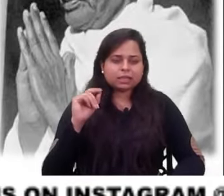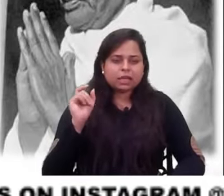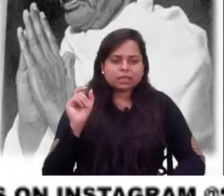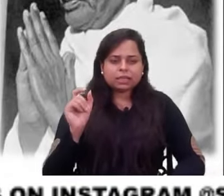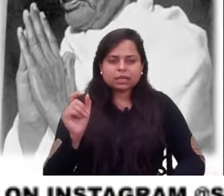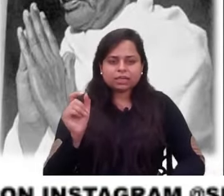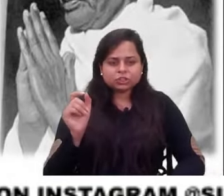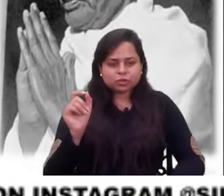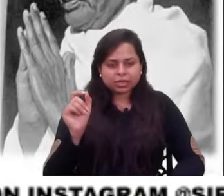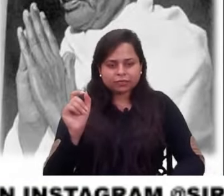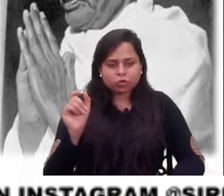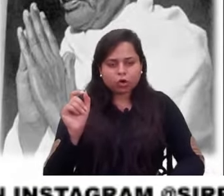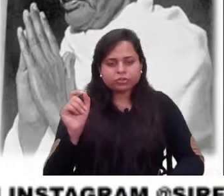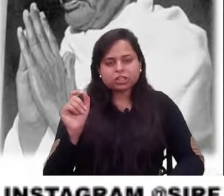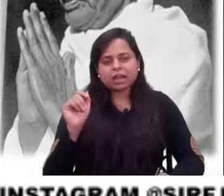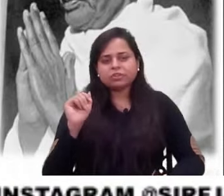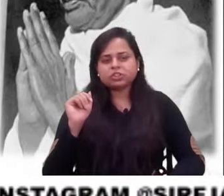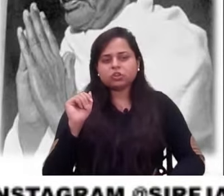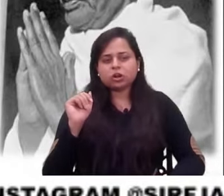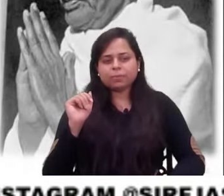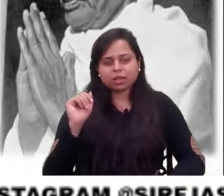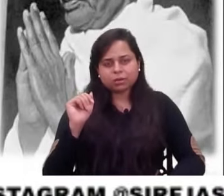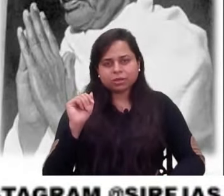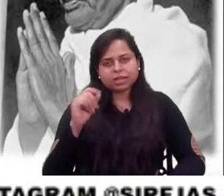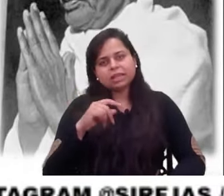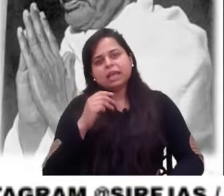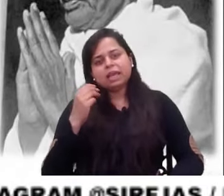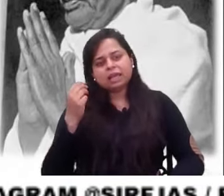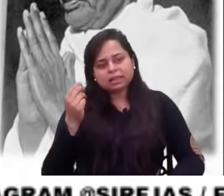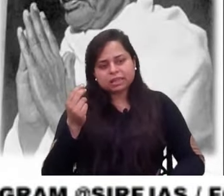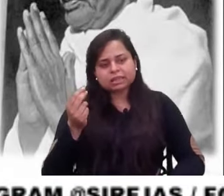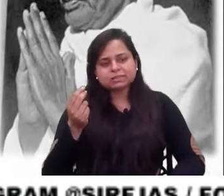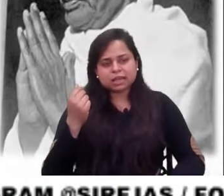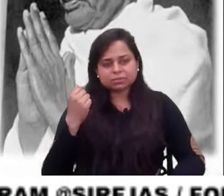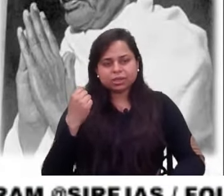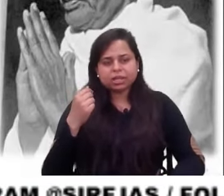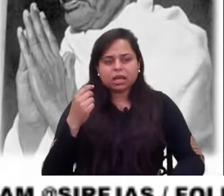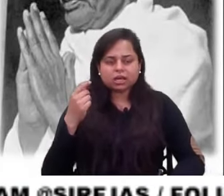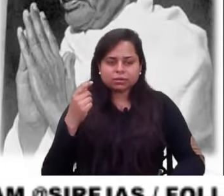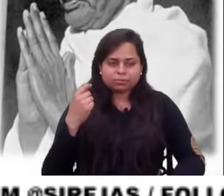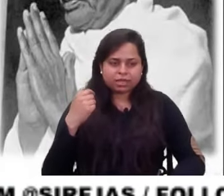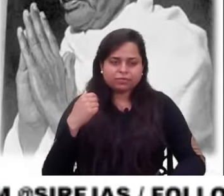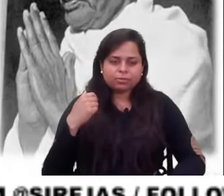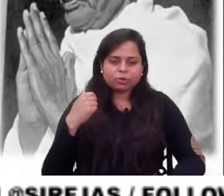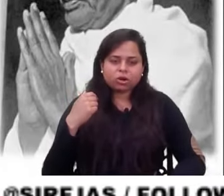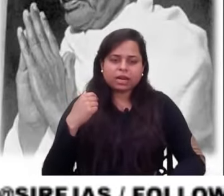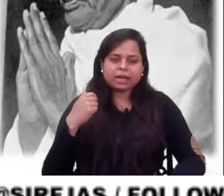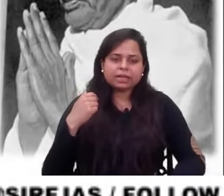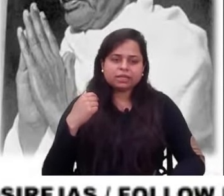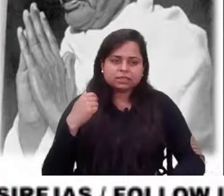इंग्लिश लैंग्वेज के तौर पर काम करेगी के साथ अगर